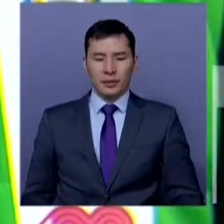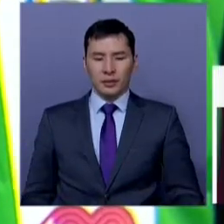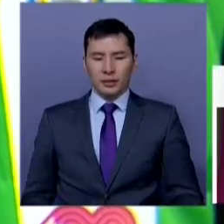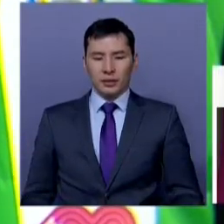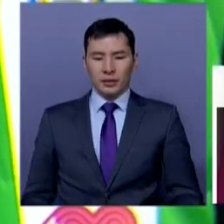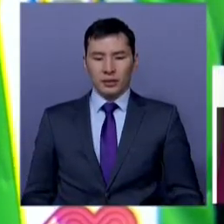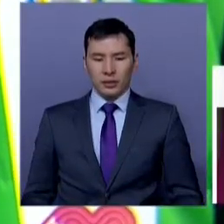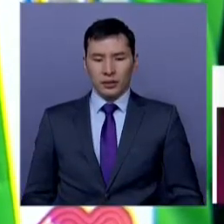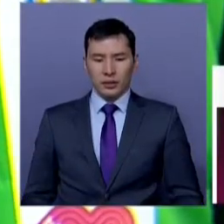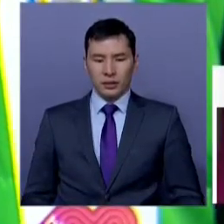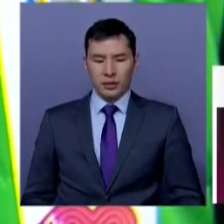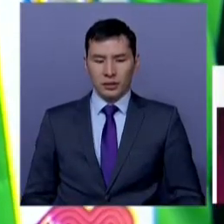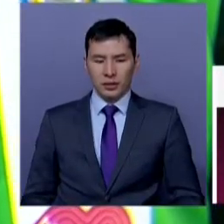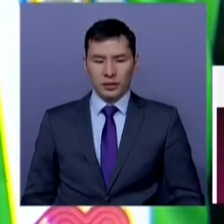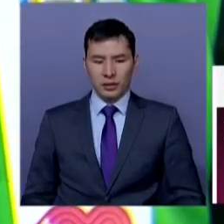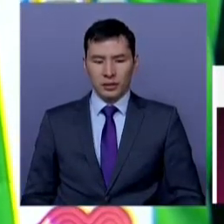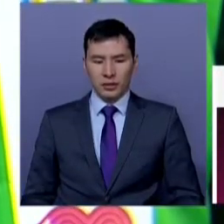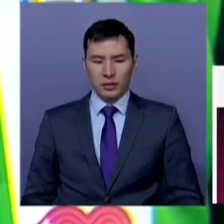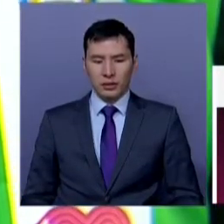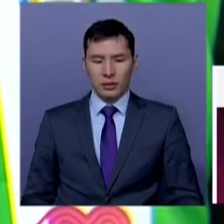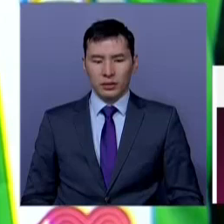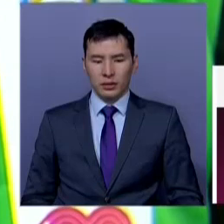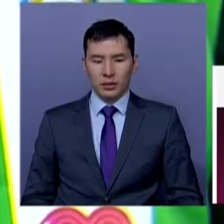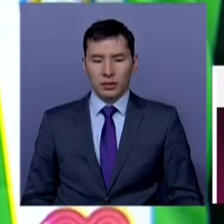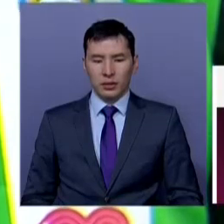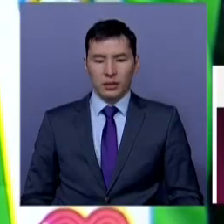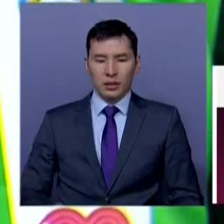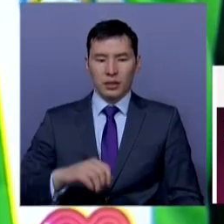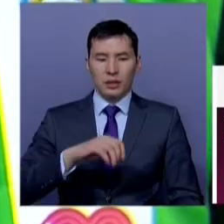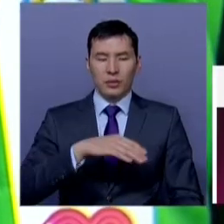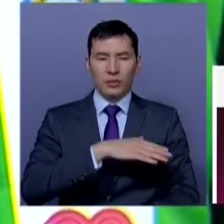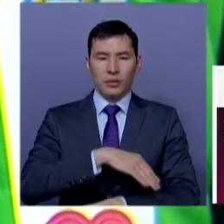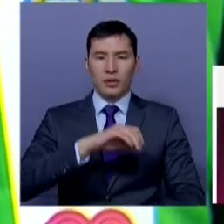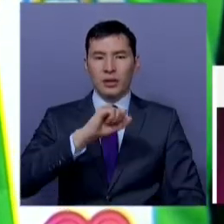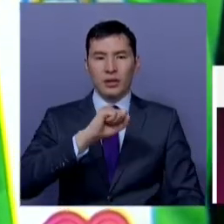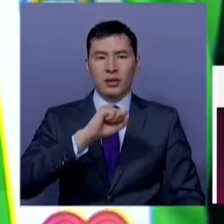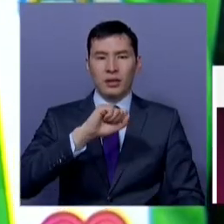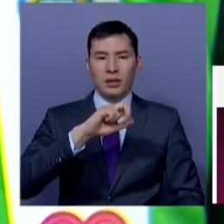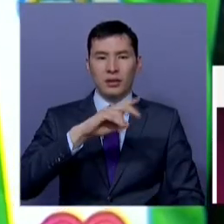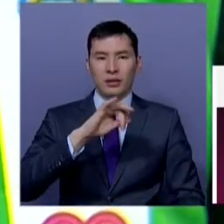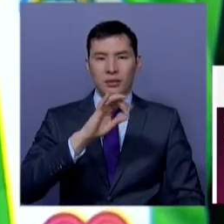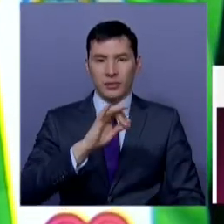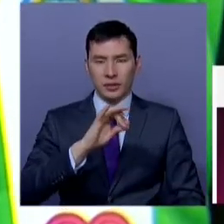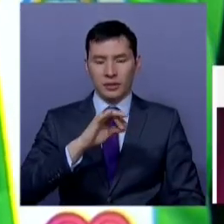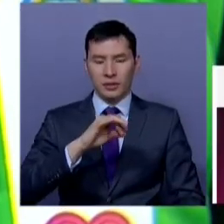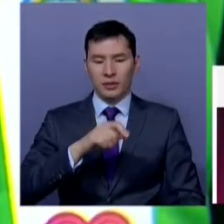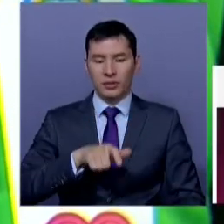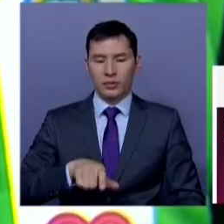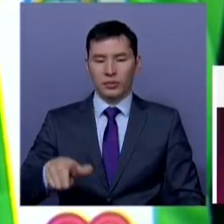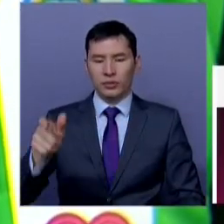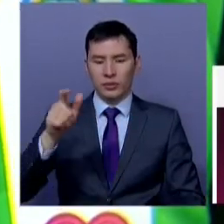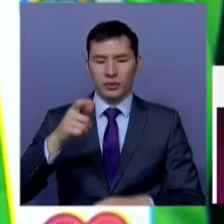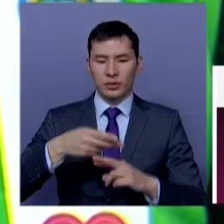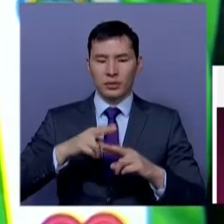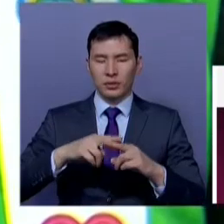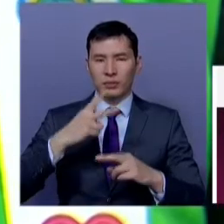көшелеріне баннерді қойса, Әл-Фараби Абайдан бастап, Нұрлан Оразалин, Дулат Исабекке дейіннің